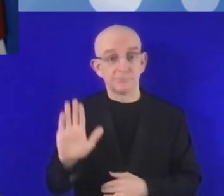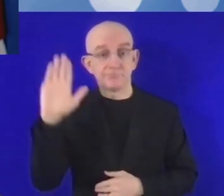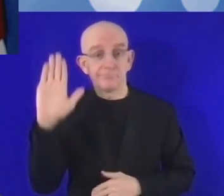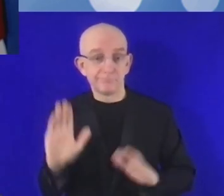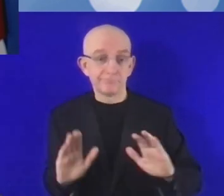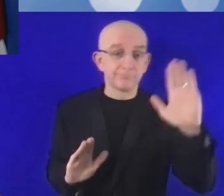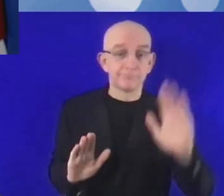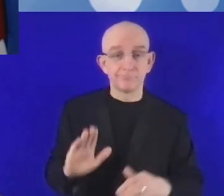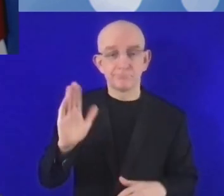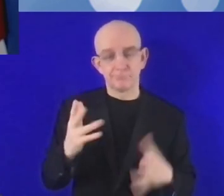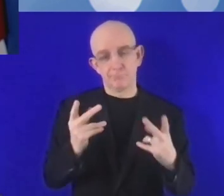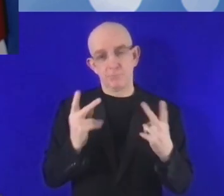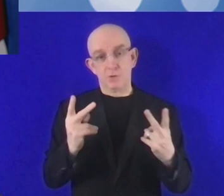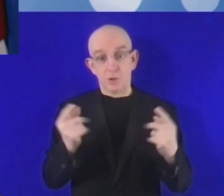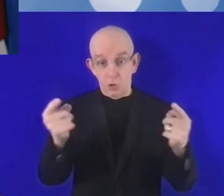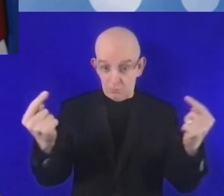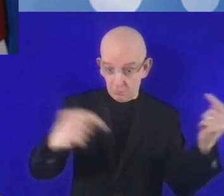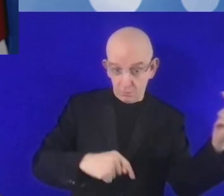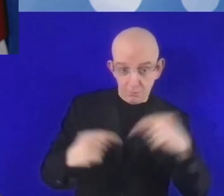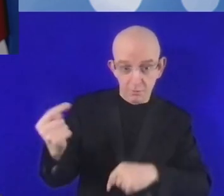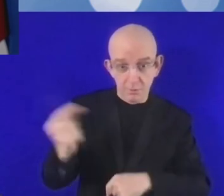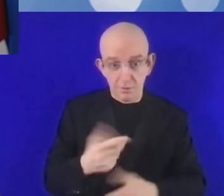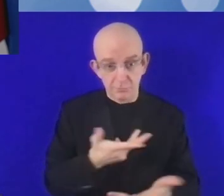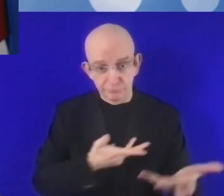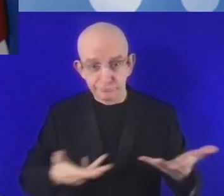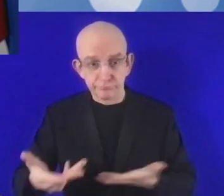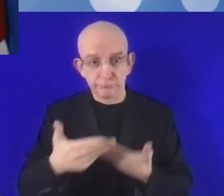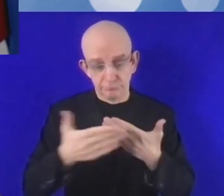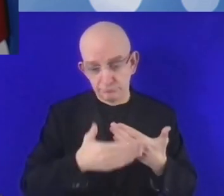这个创新国家和地区的潜力。